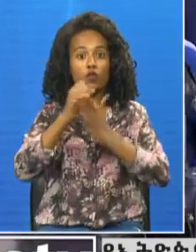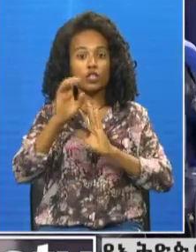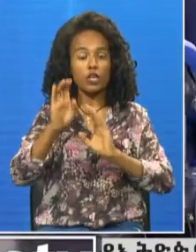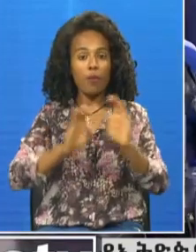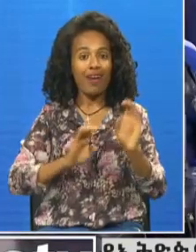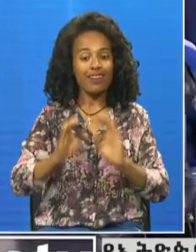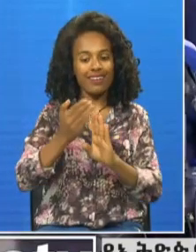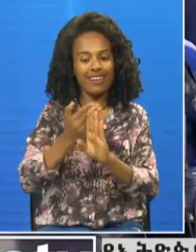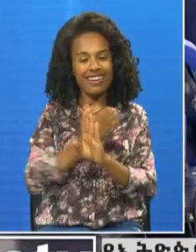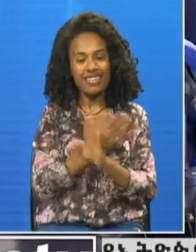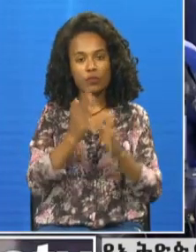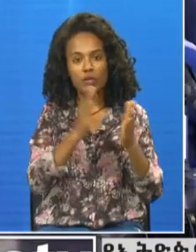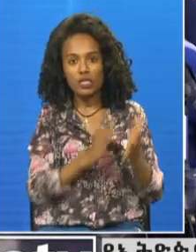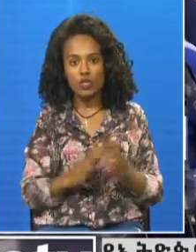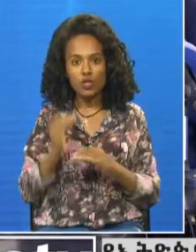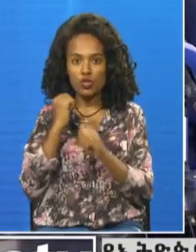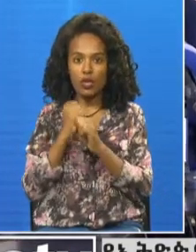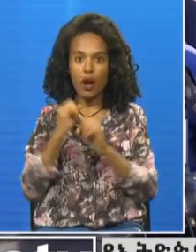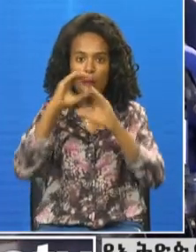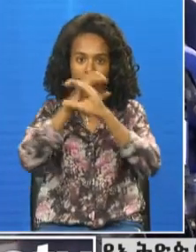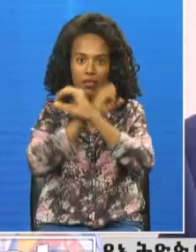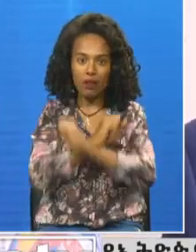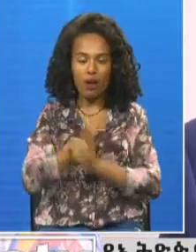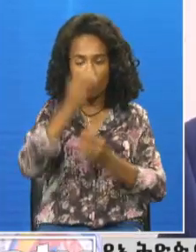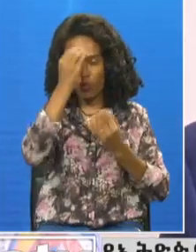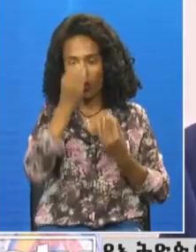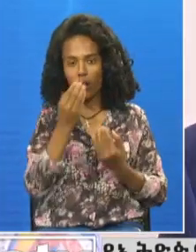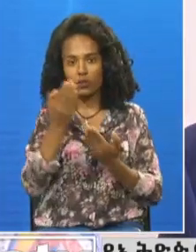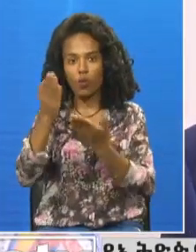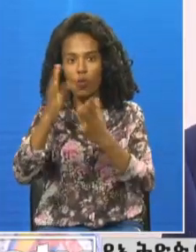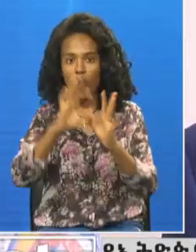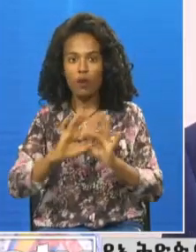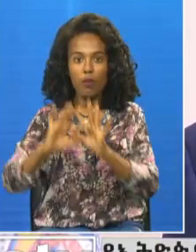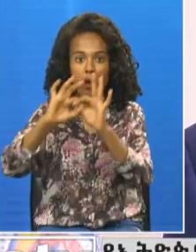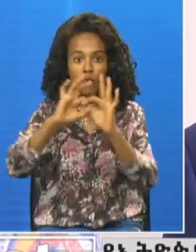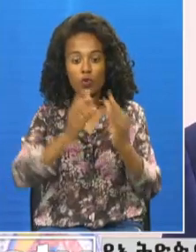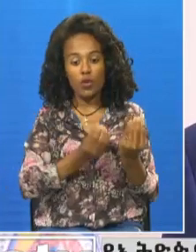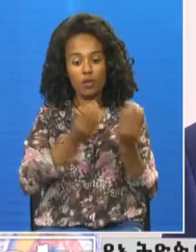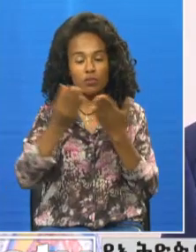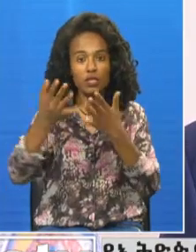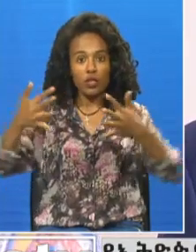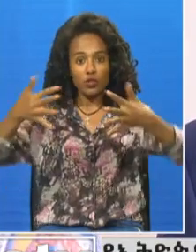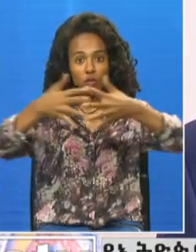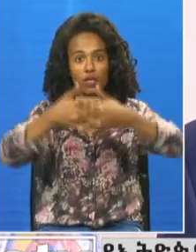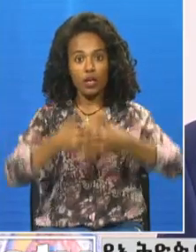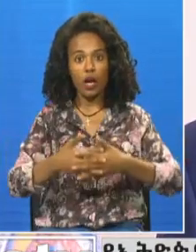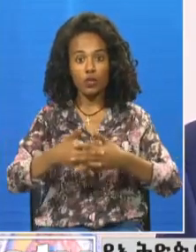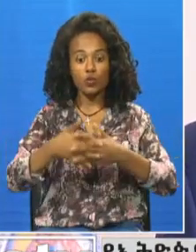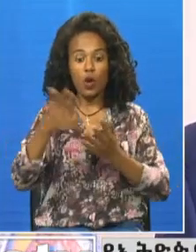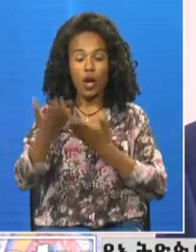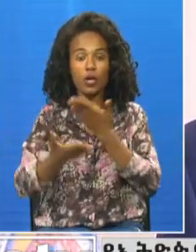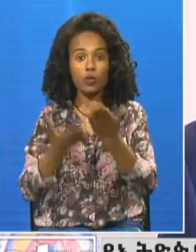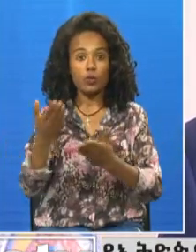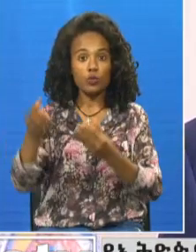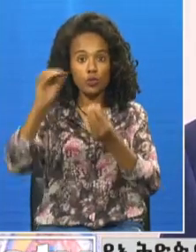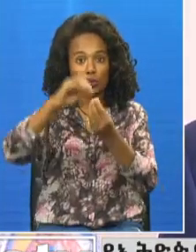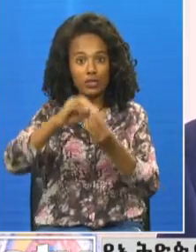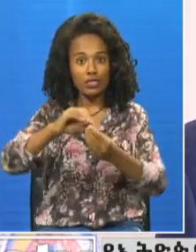ስፖርታዊ አገልግሎቶች እንዲቋረጡና እንዲዘጉም አድርጓል። በሀገራችን ባሉ ክልሎች በርካታ ህዝብ